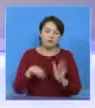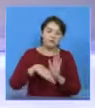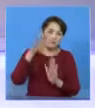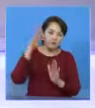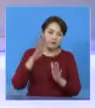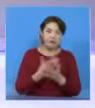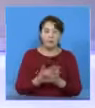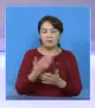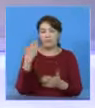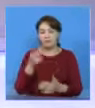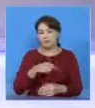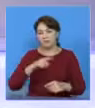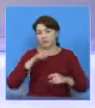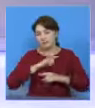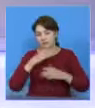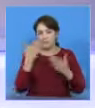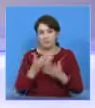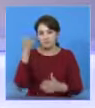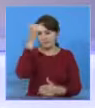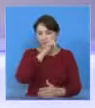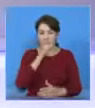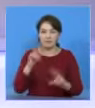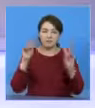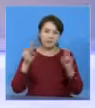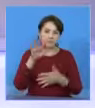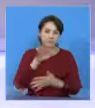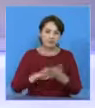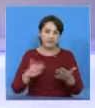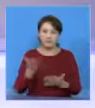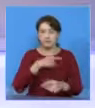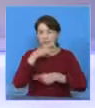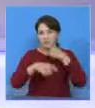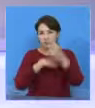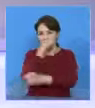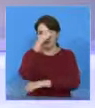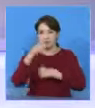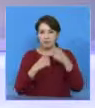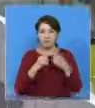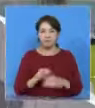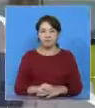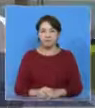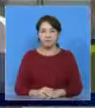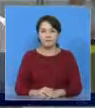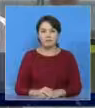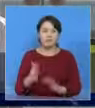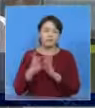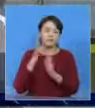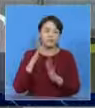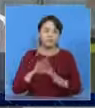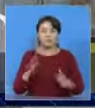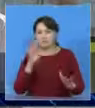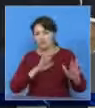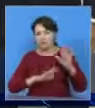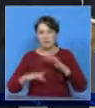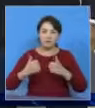лучших, побить свой рекорд в этом году? Тема будет продолжена в нашем следующем сюжете. Очередной чемпионат страны по плаванию